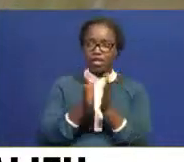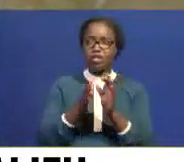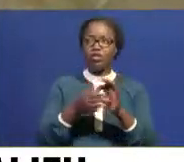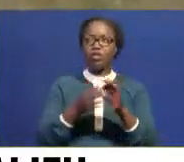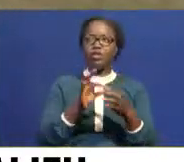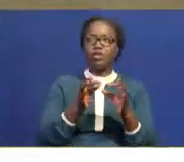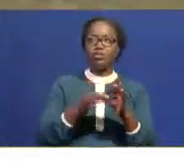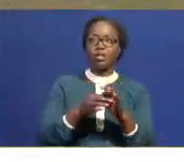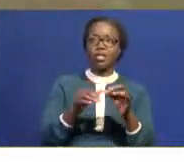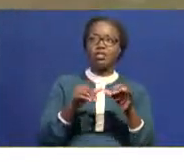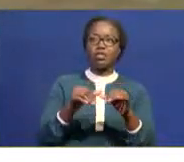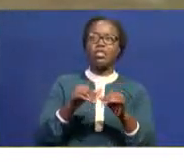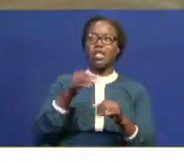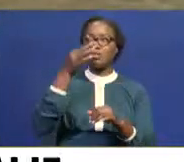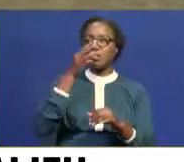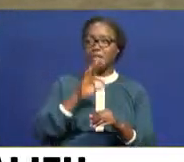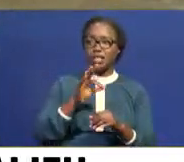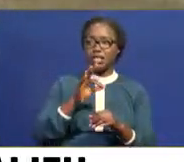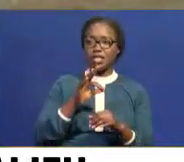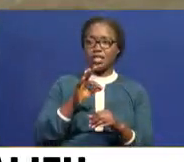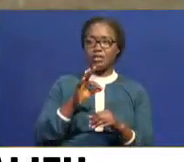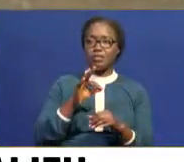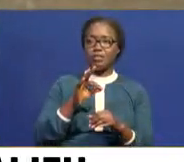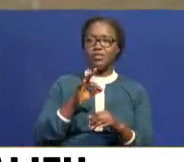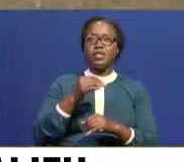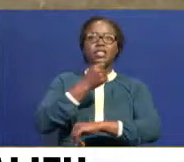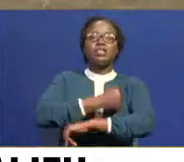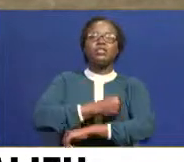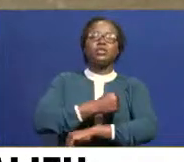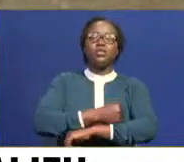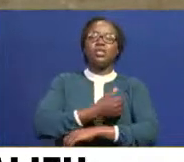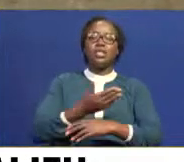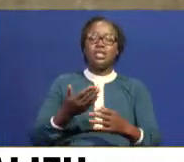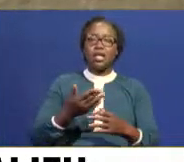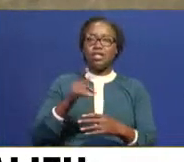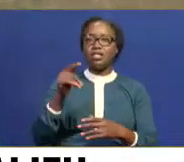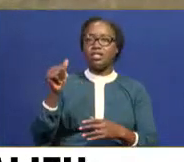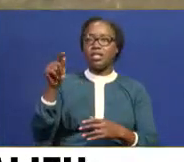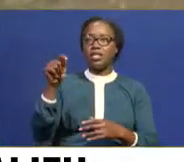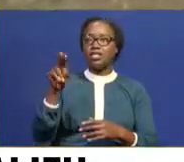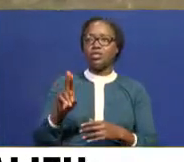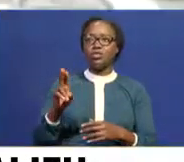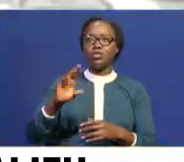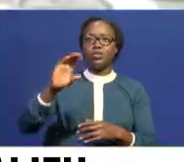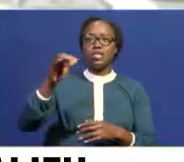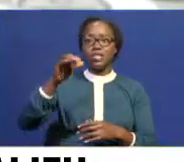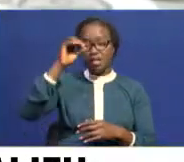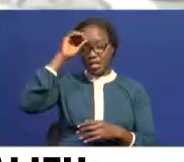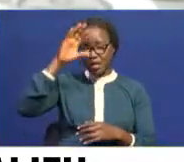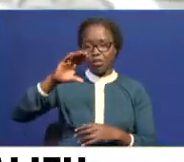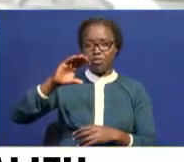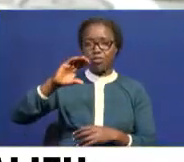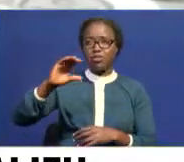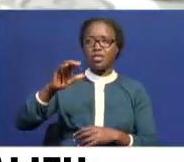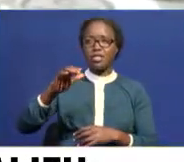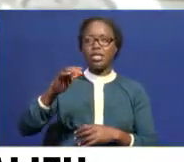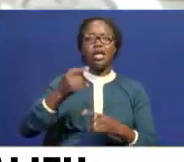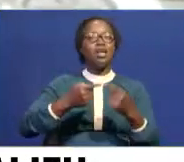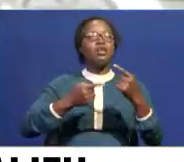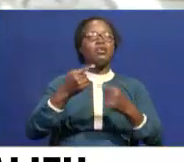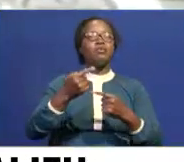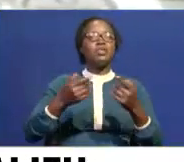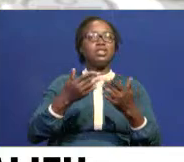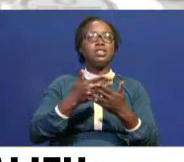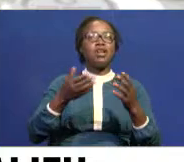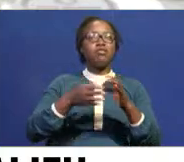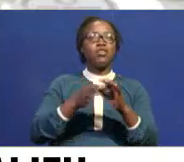Olimpiki inayoendelea jijini Paris nchini Ufaransa, shule ya Nova Pioneer Tatu City iliyoko kaunti ya Kiambu iliandaa mashindano ya mwigo